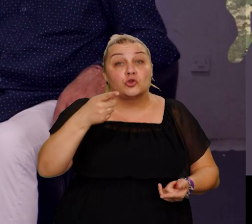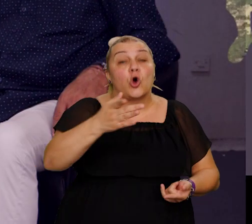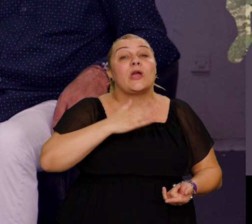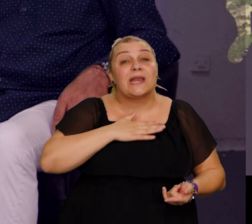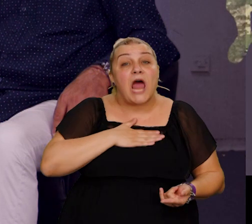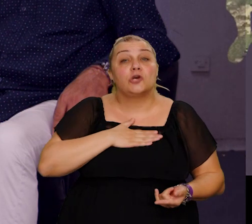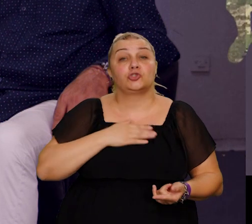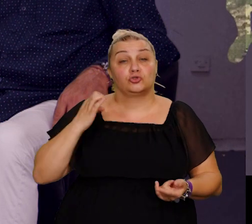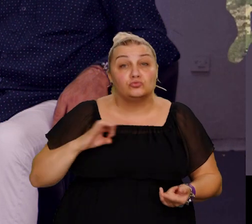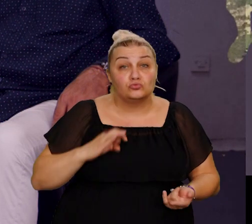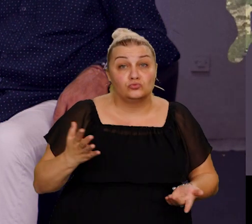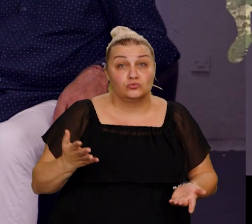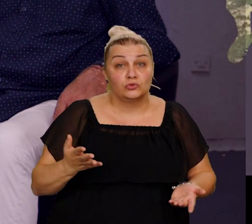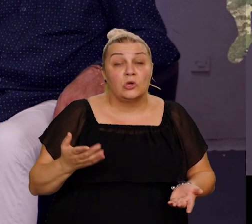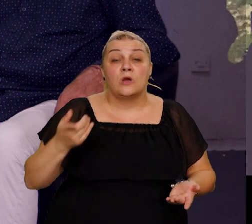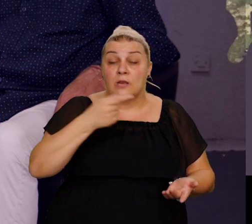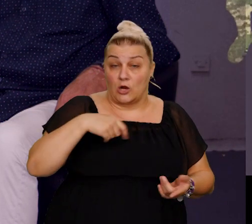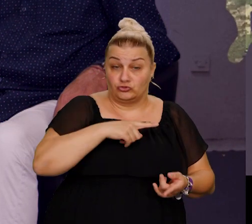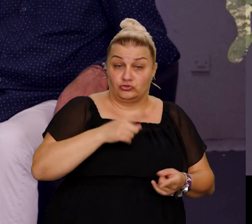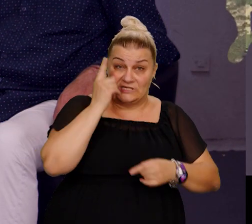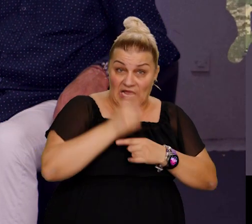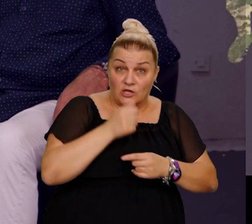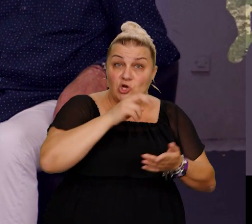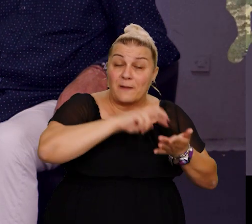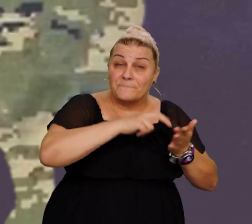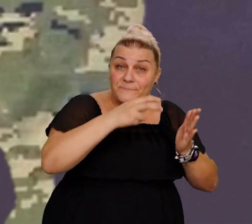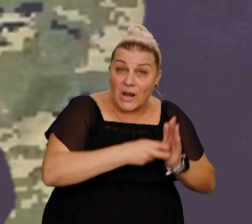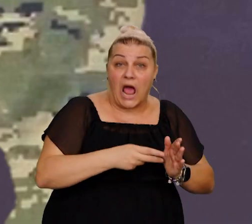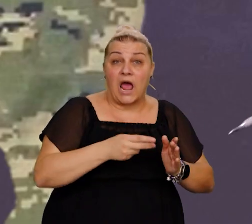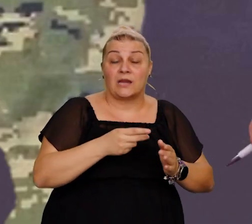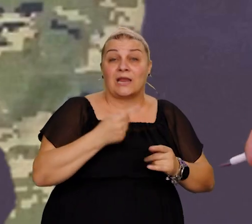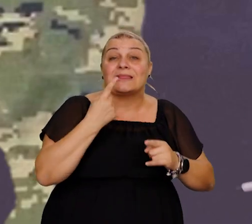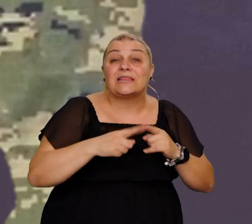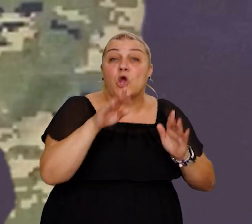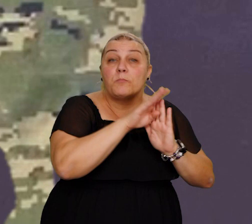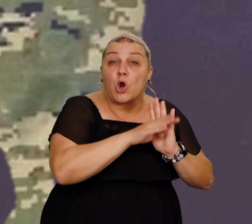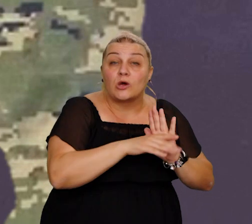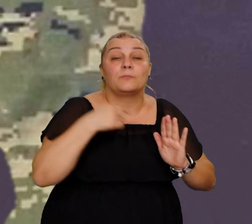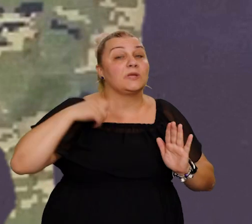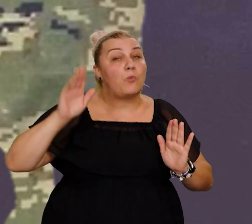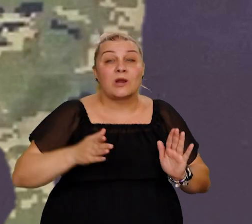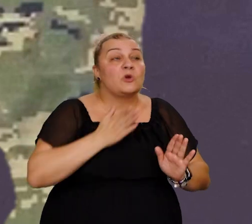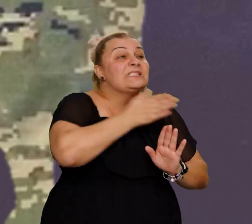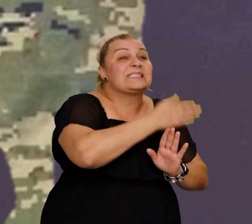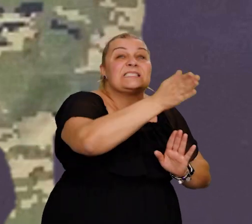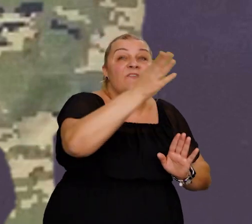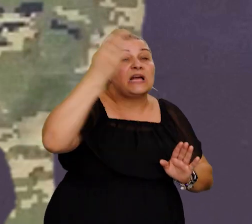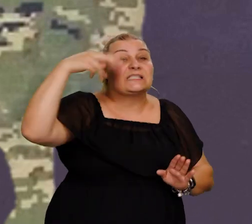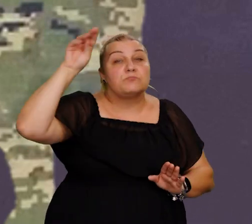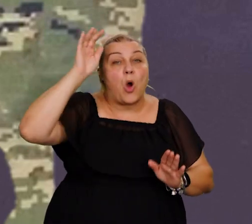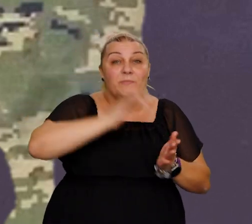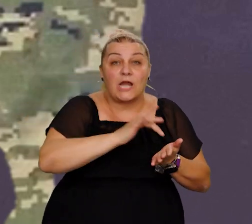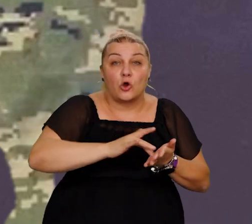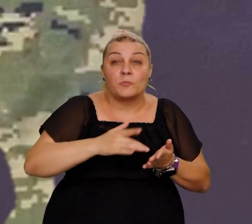oprostite Vrbatović, naš zadatak i plan i dio je programa, i možda i najvažniji, je da obiđemo sva spomene